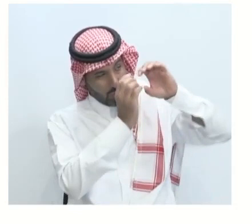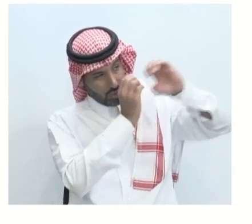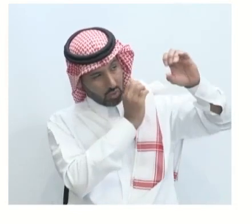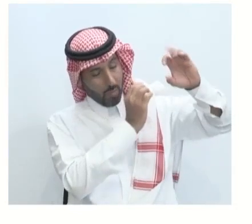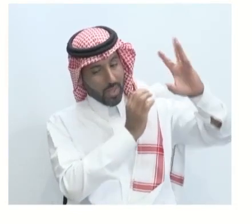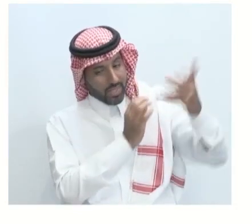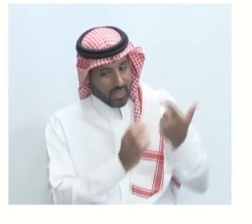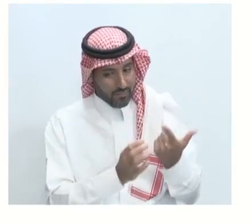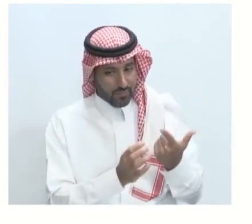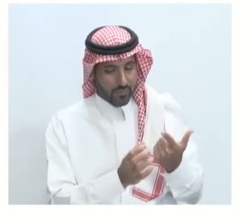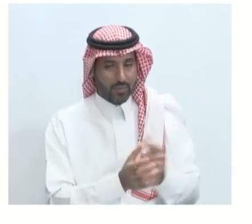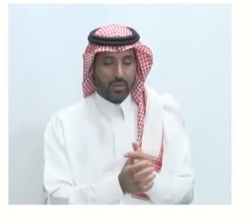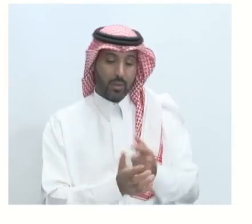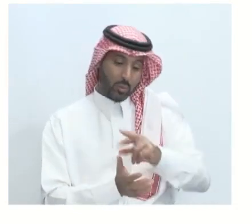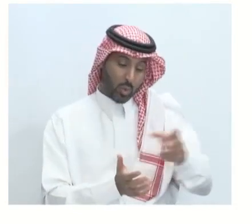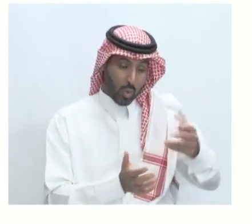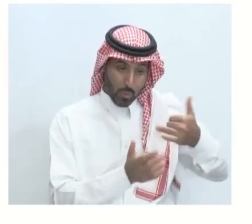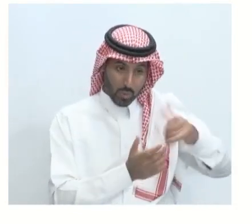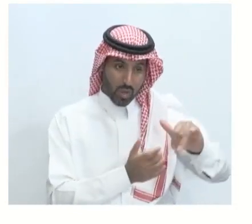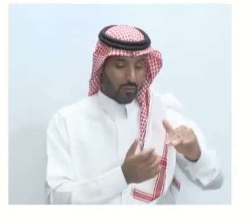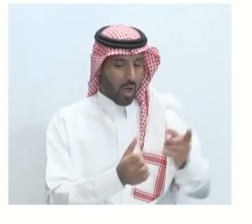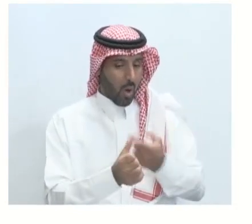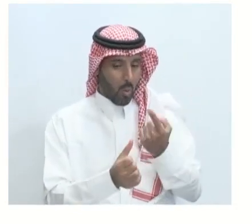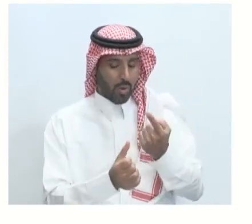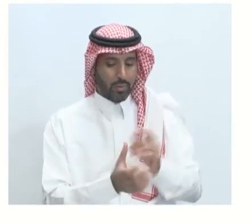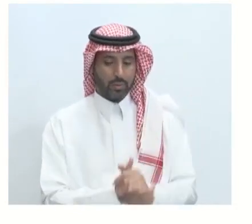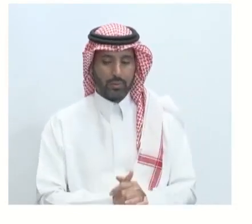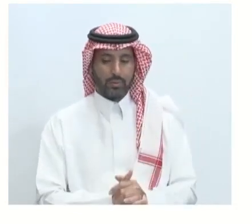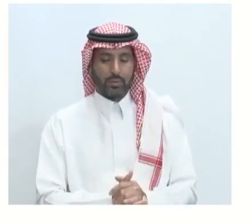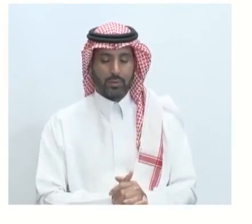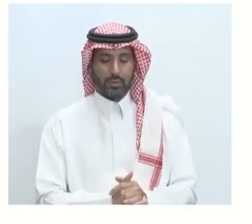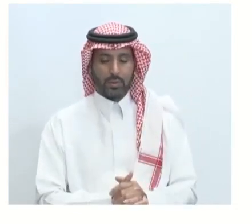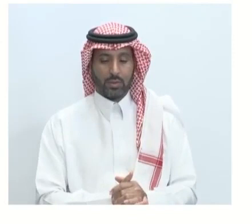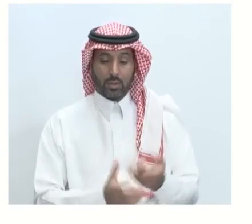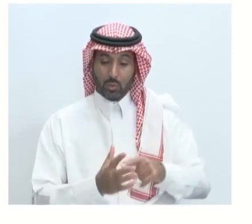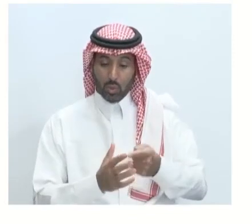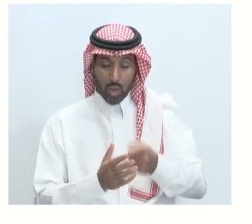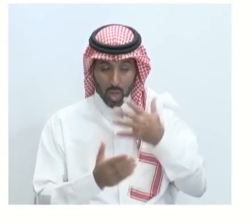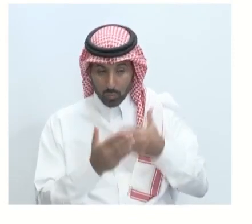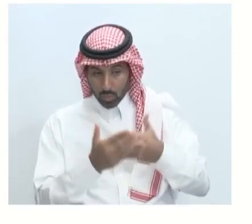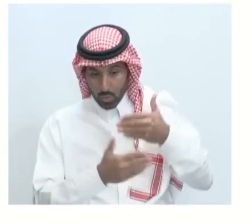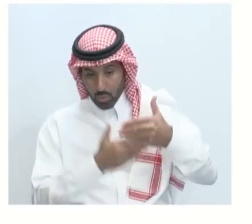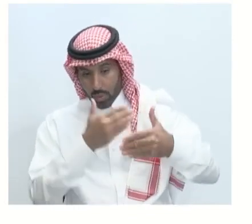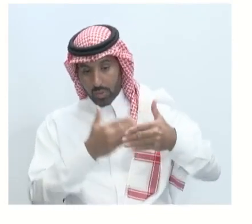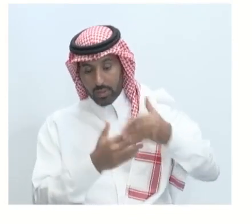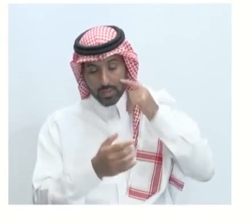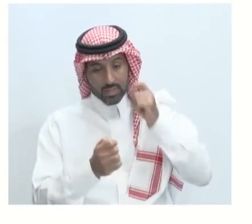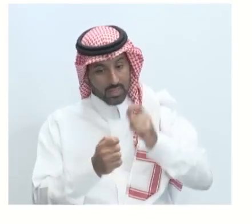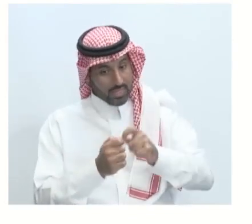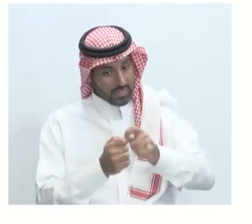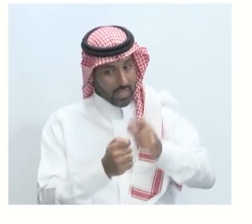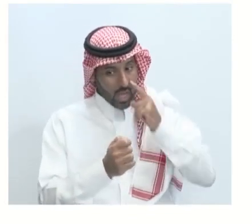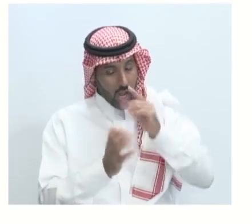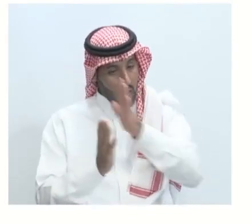على ذلك بطرق مختلفه اولا باستخدام تقنيات متطوره لتصنيع